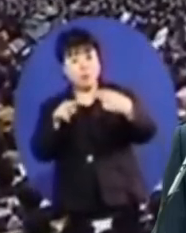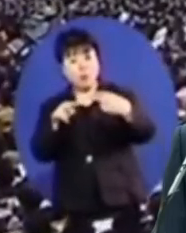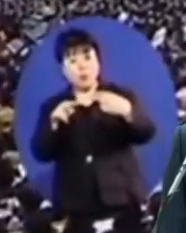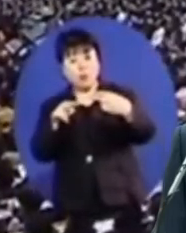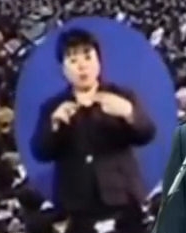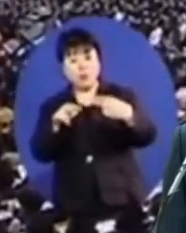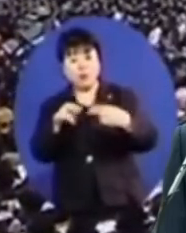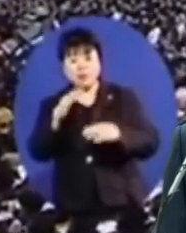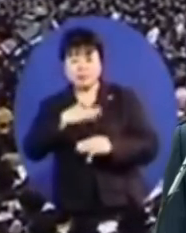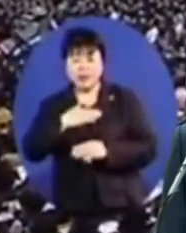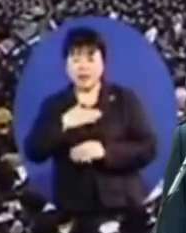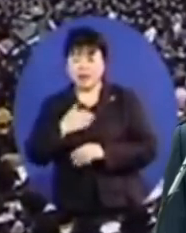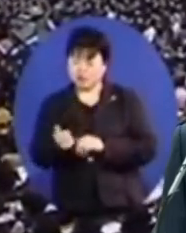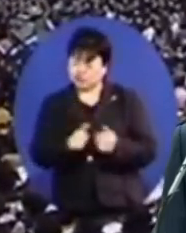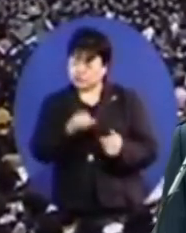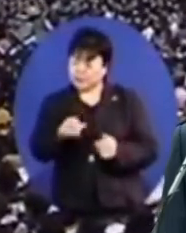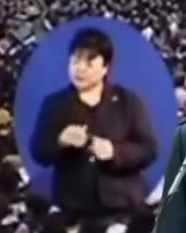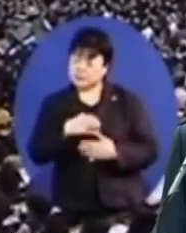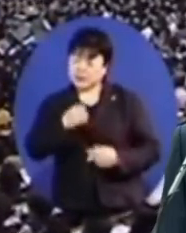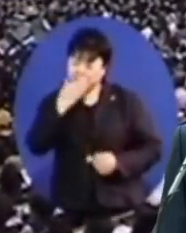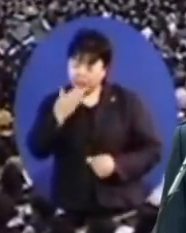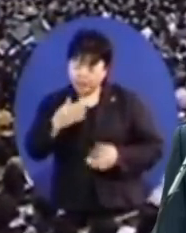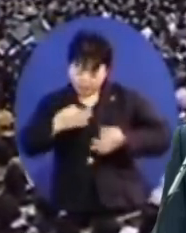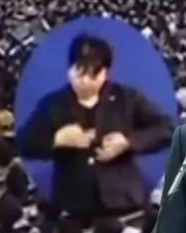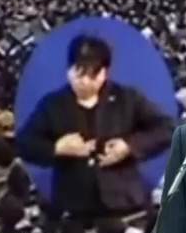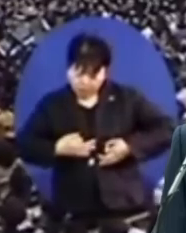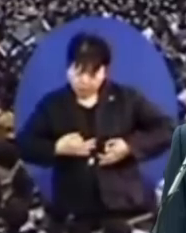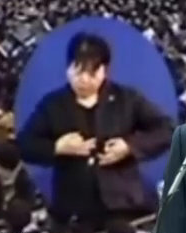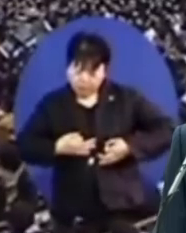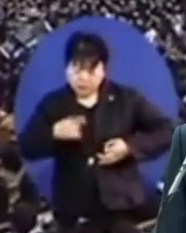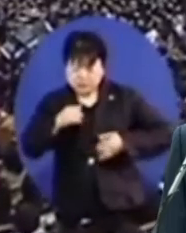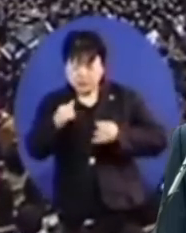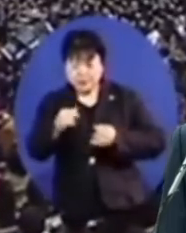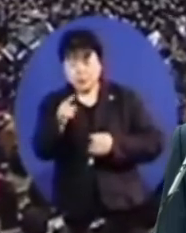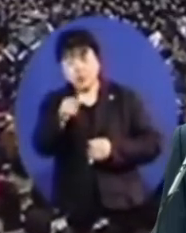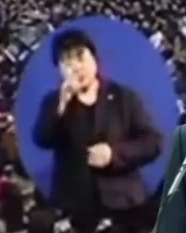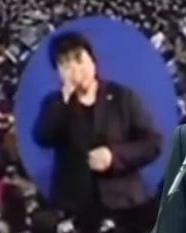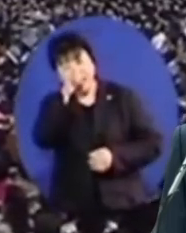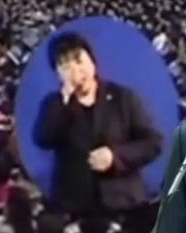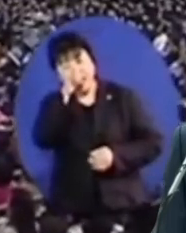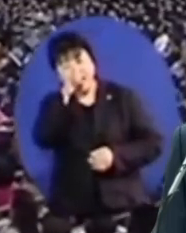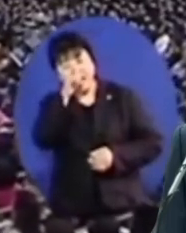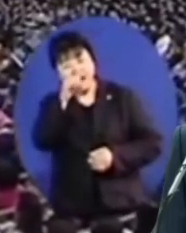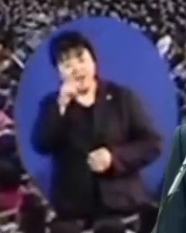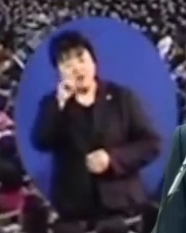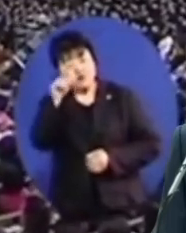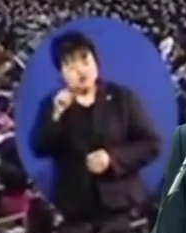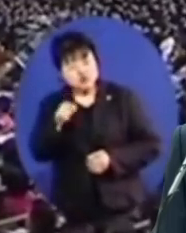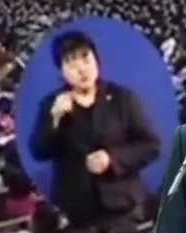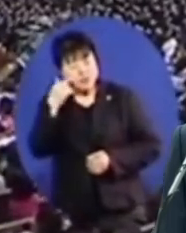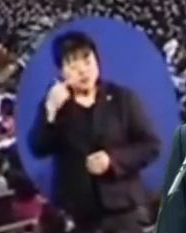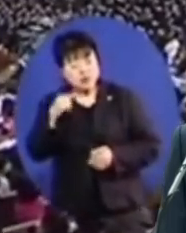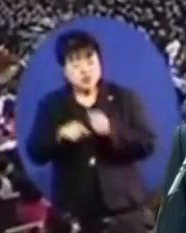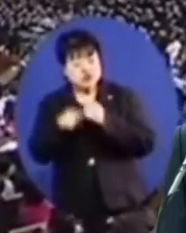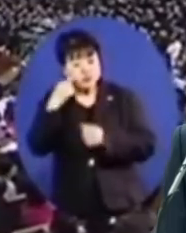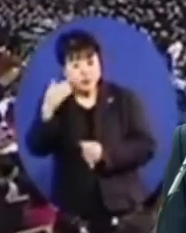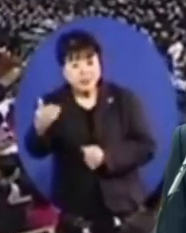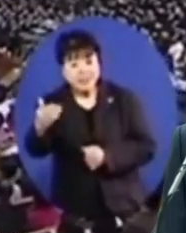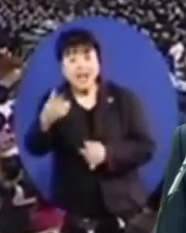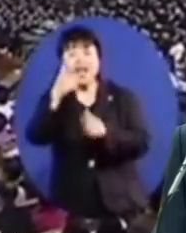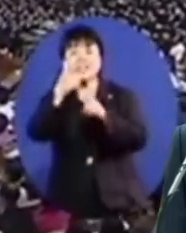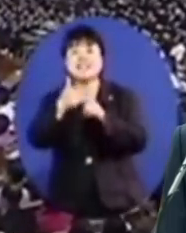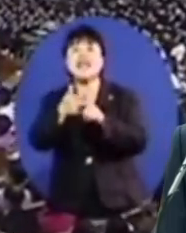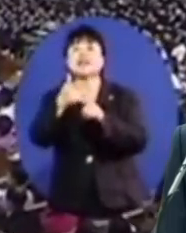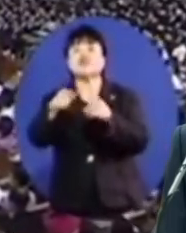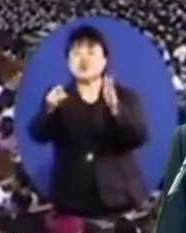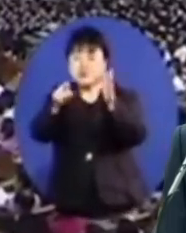저렇게 죽음 앞에서 배단할 수 있을까? 저분에게는 뭔가 있다 그런 생각을 하고 나중에 그 이유를 알았는데 그분은